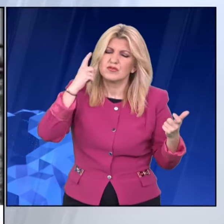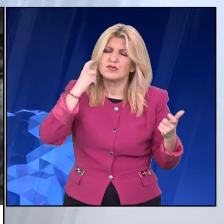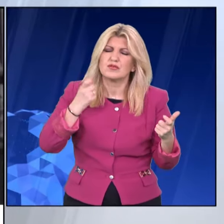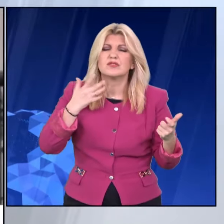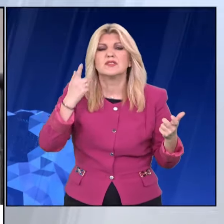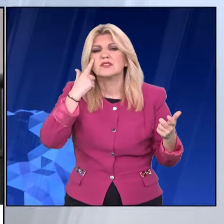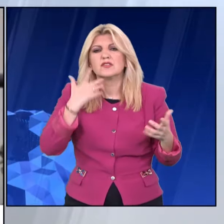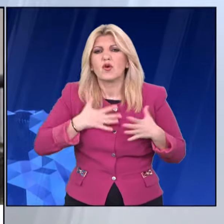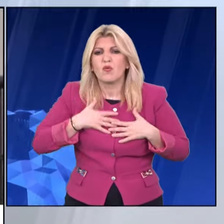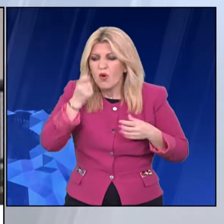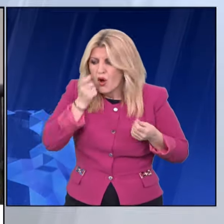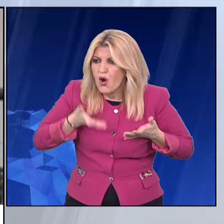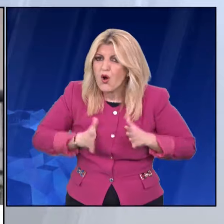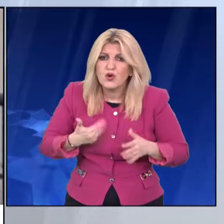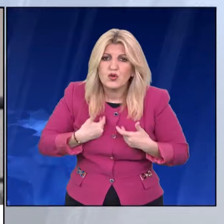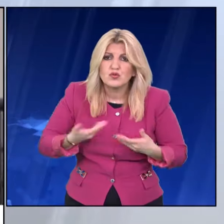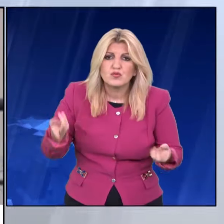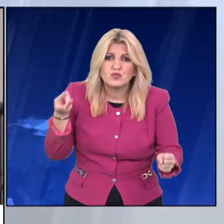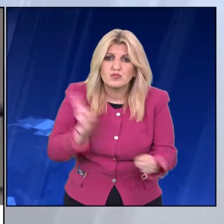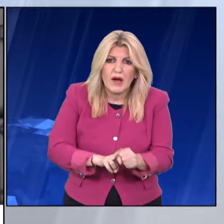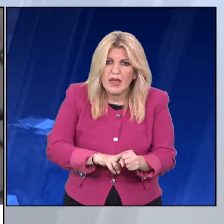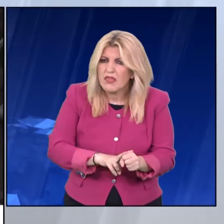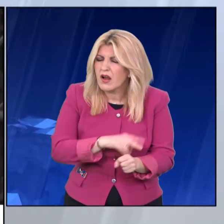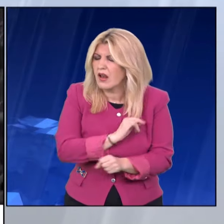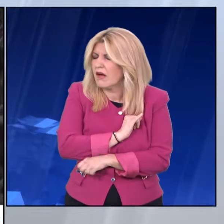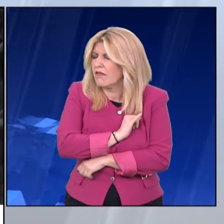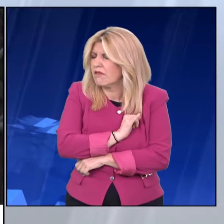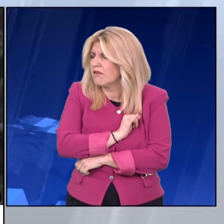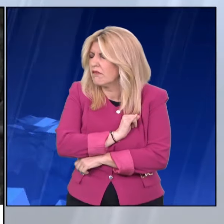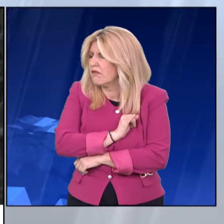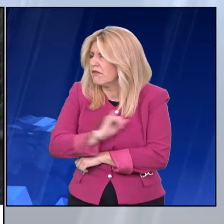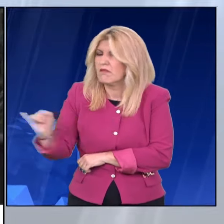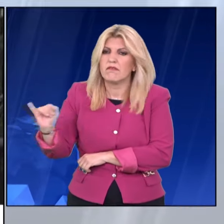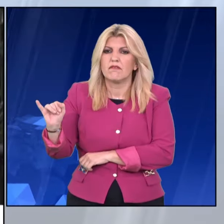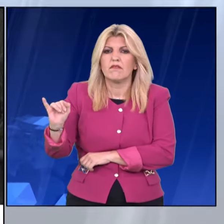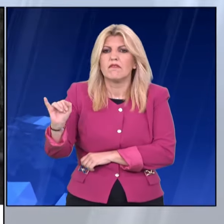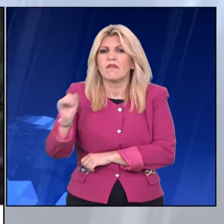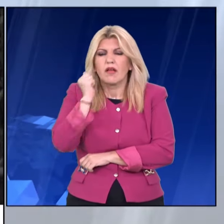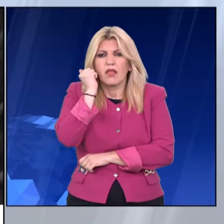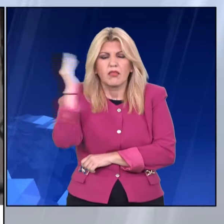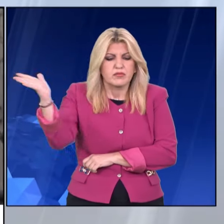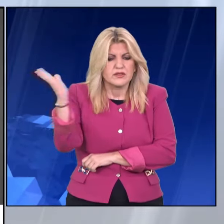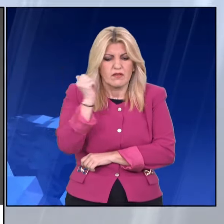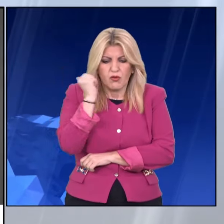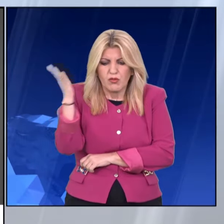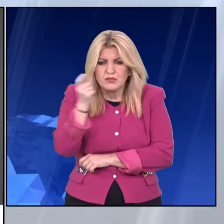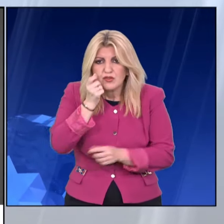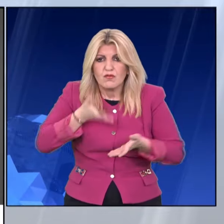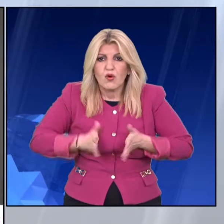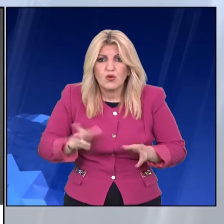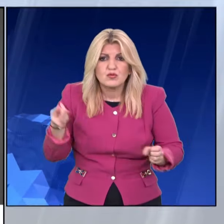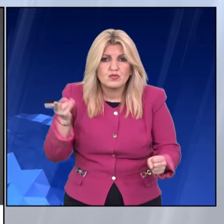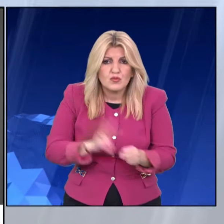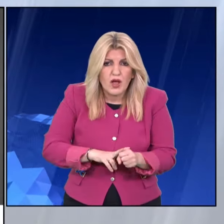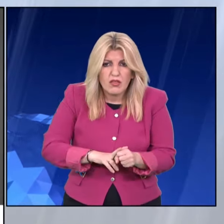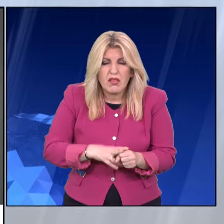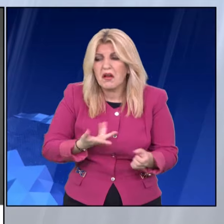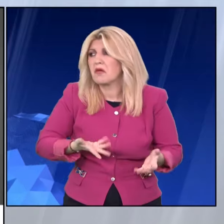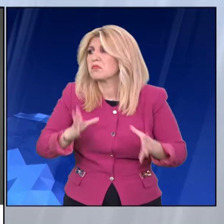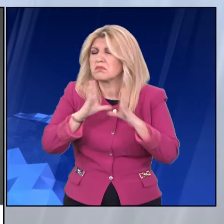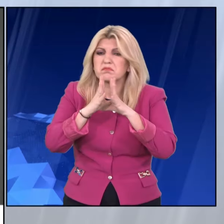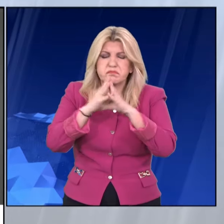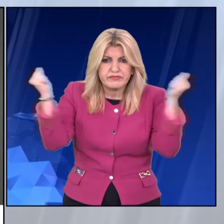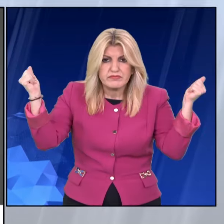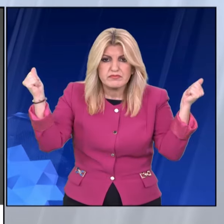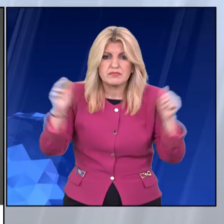Αδυνατή να πιστέψει ότι ο γιος του, πατέρας δύο παιδιών, έφυγε από τη ζωή χωρίς να έχει κάνει απολύτως τίποτα. Ο 64χρονος δράστης είχε χωρίσει